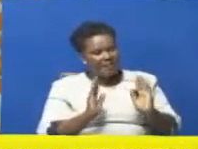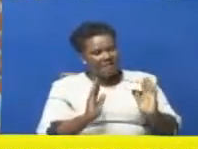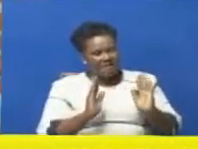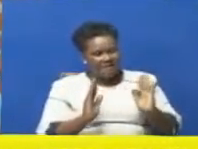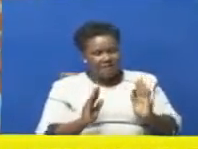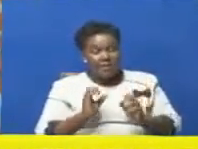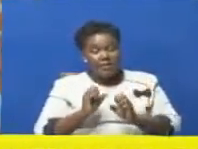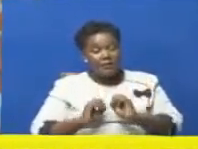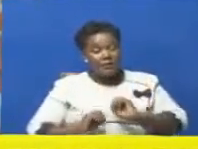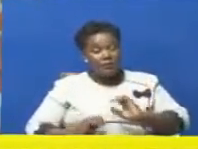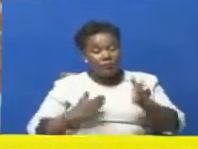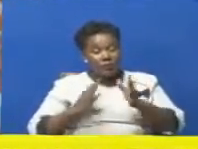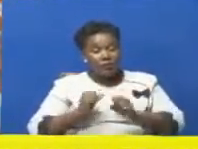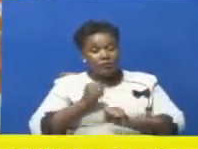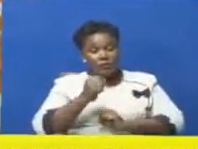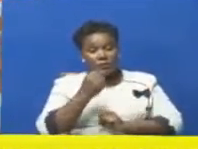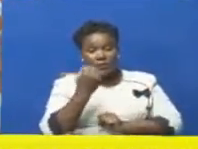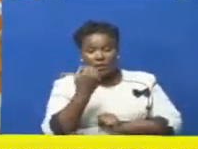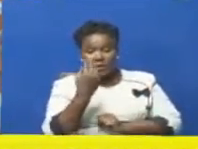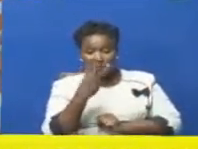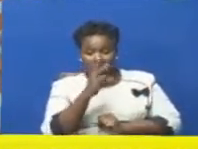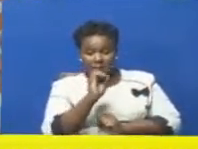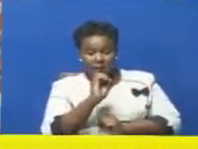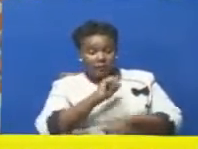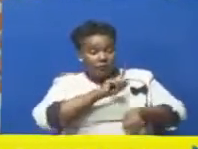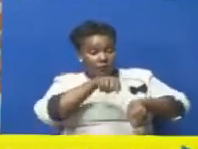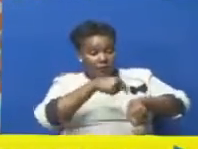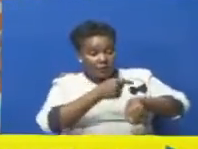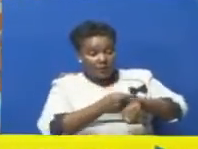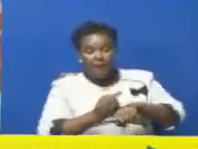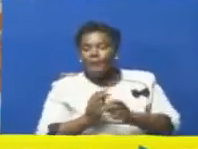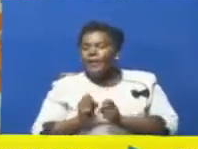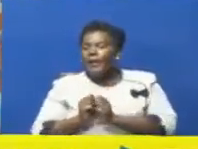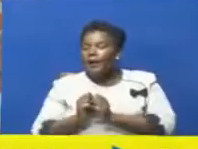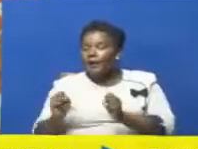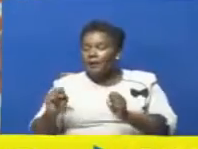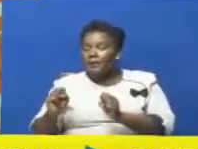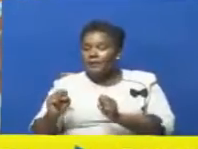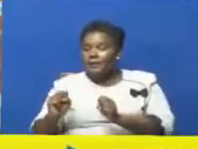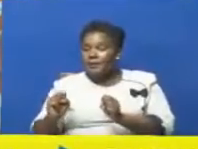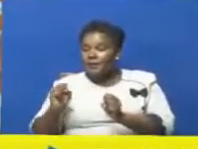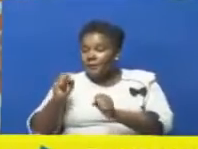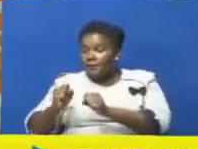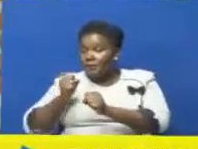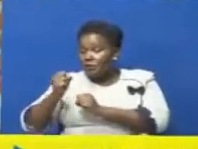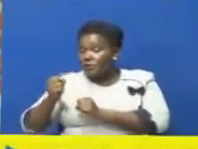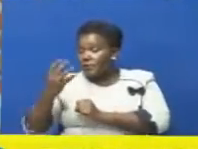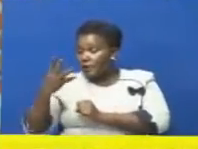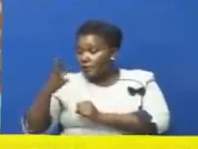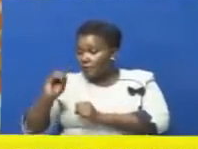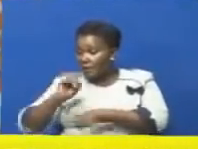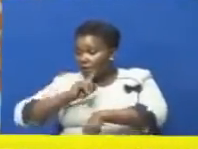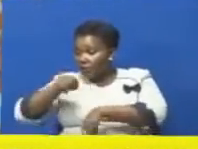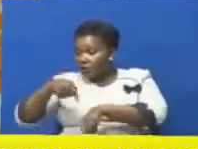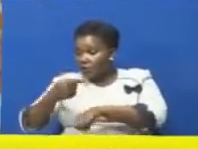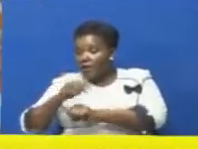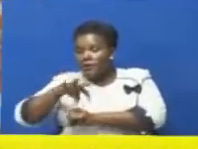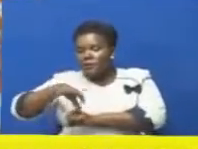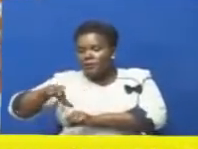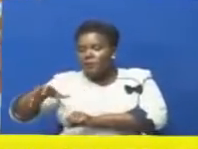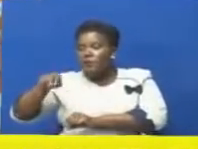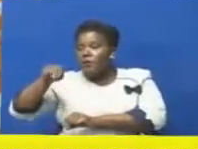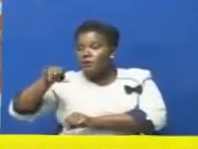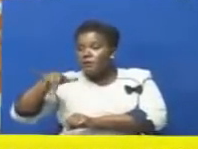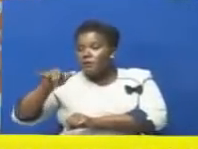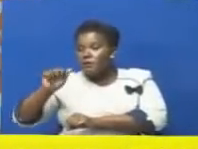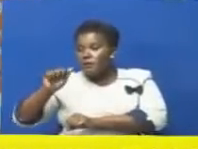kwa kasi ya kilomita 40 kwa saa katika ziwa Nyasa. Na mamlaka ya hali ya hewa inatoa angalizo la vipindi vya upepo